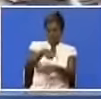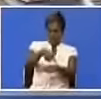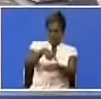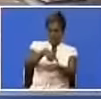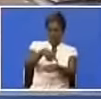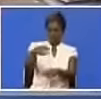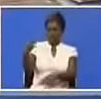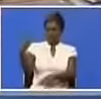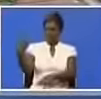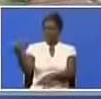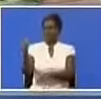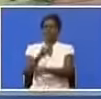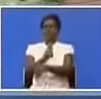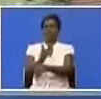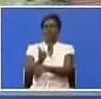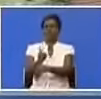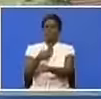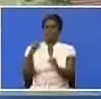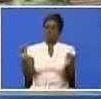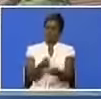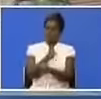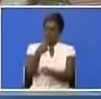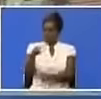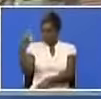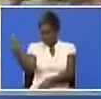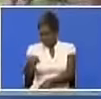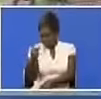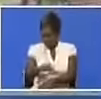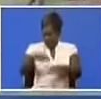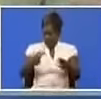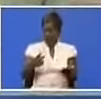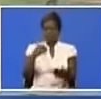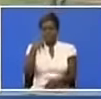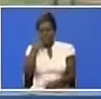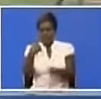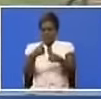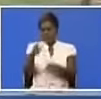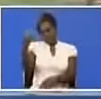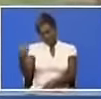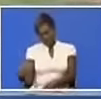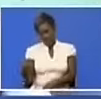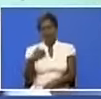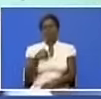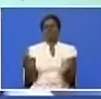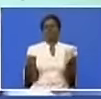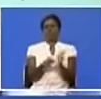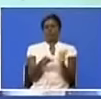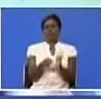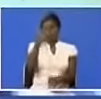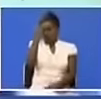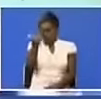minutes. Kwa hivyo, siwezi sema kama ni mwalimu alishapa ama si mwalimu, lakini mtoto wenyewe alikuwa na shida. Kwa